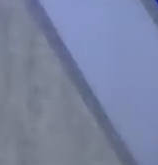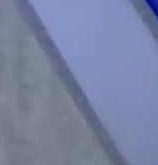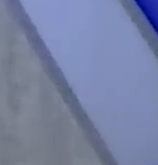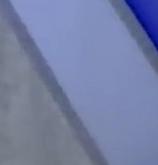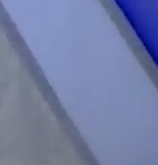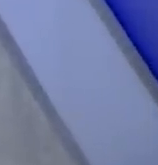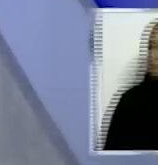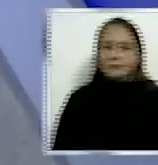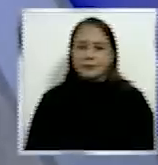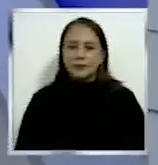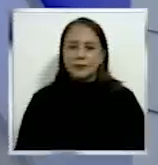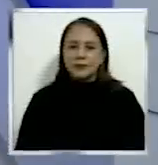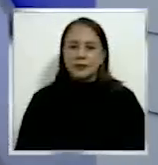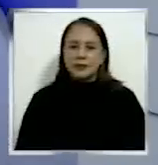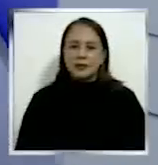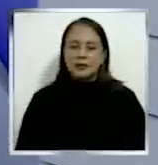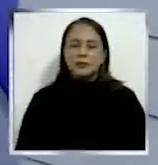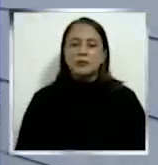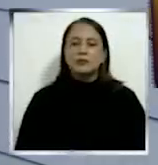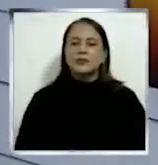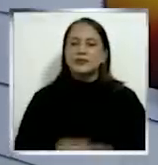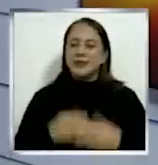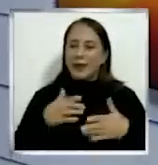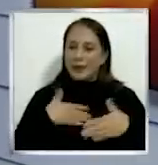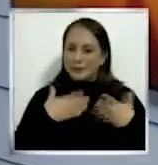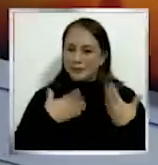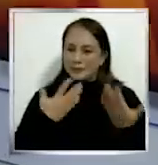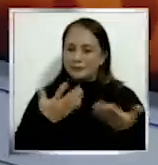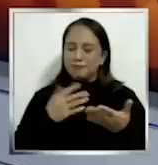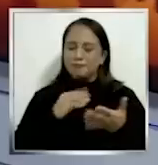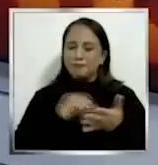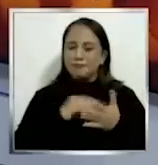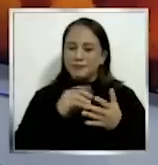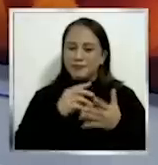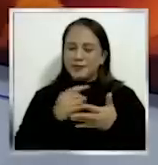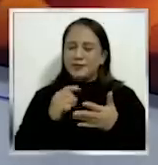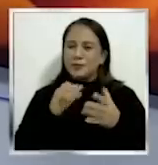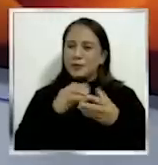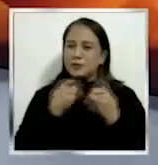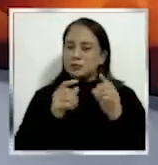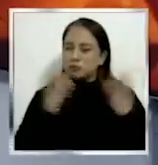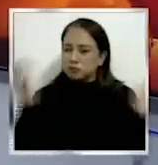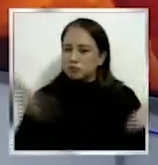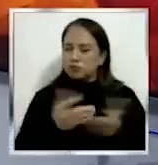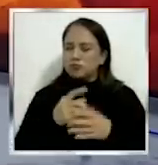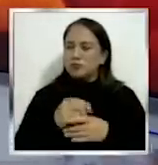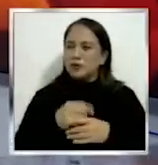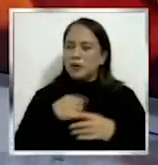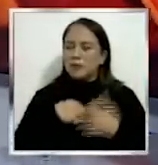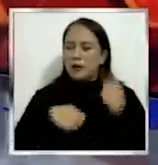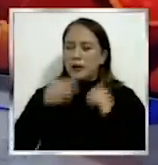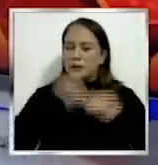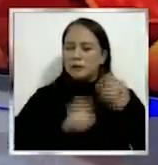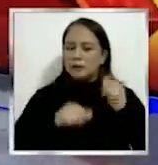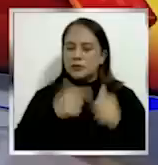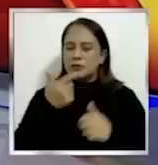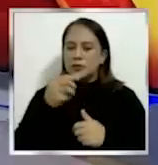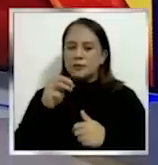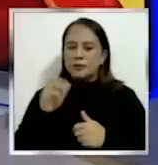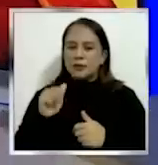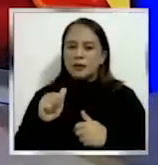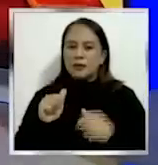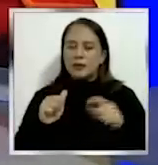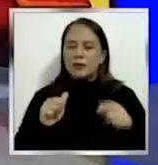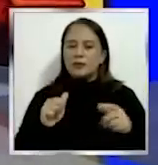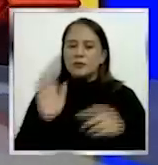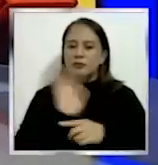Happy midweek, chikahan mga kapuso. Ipinakilala na ang ilan sa bigating stars na bibida sa upcoming GMA Public Affairs film na